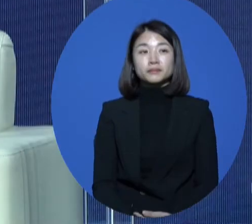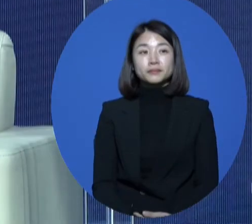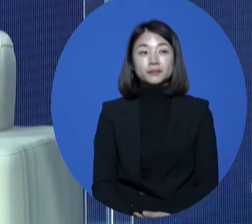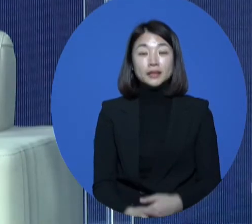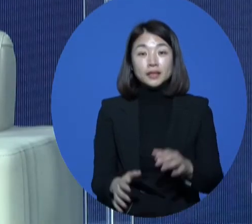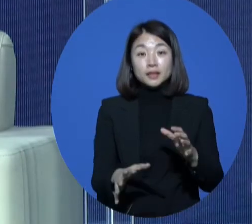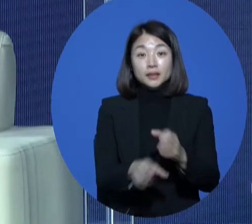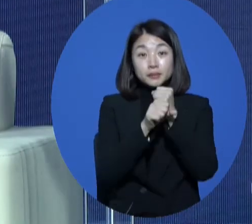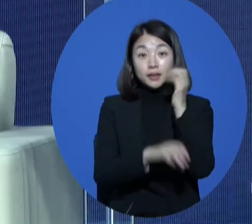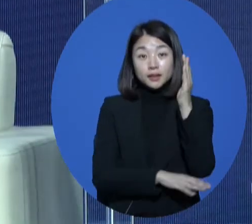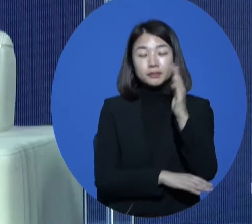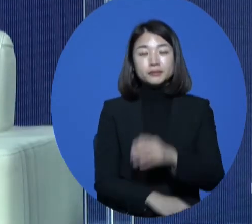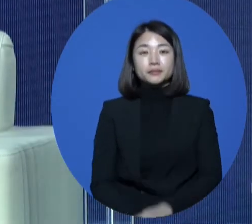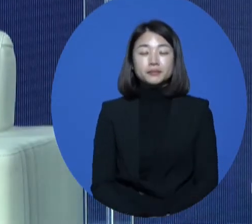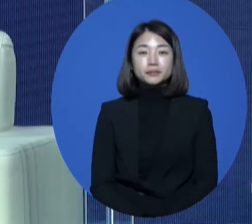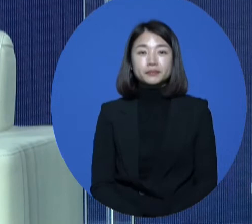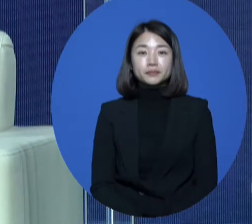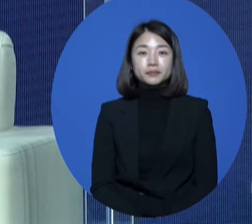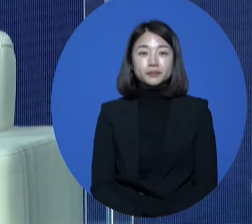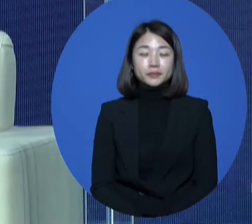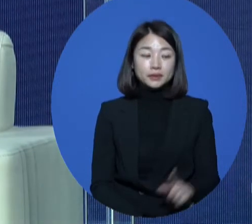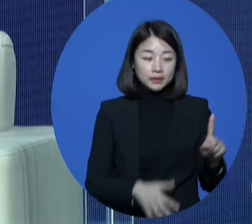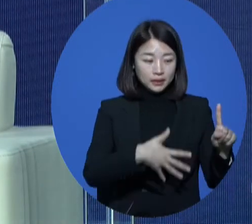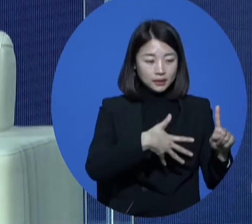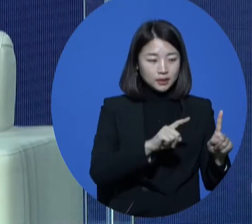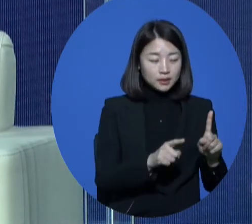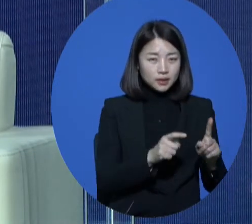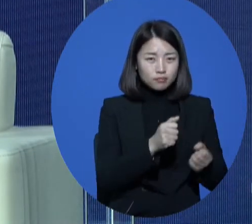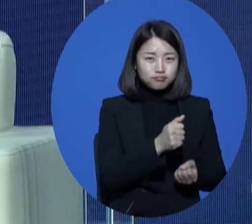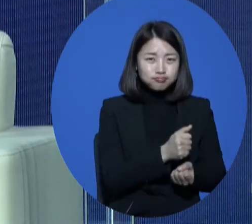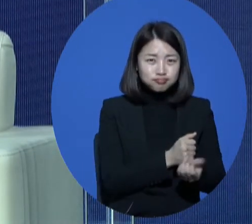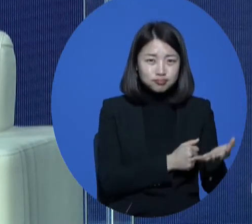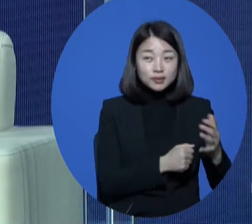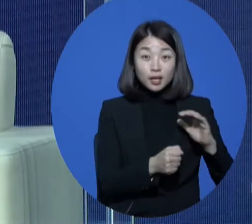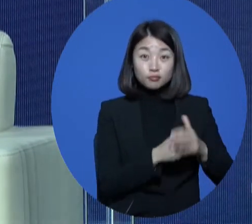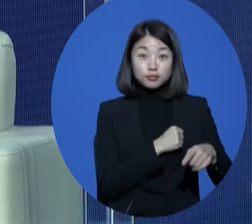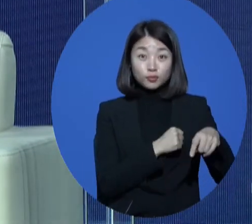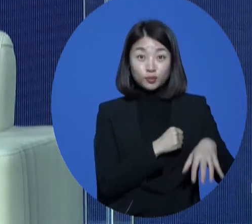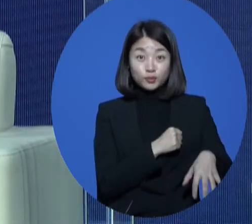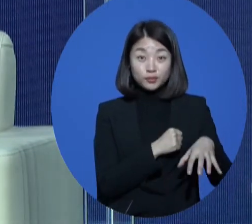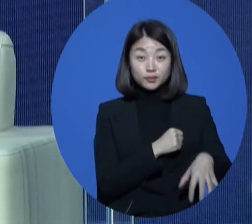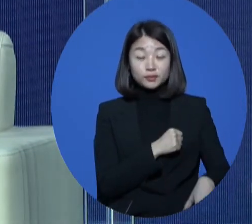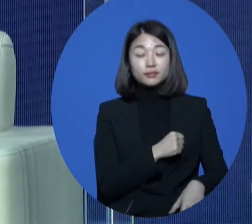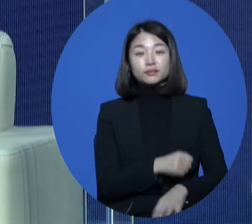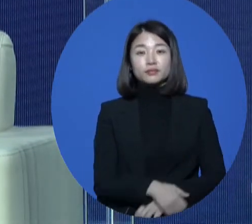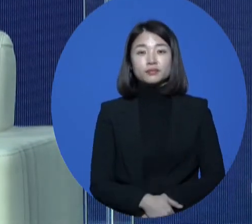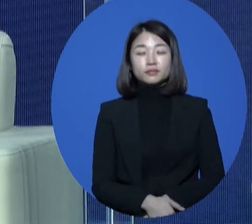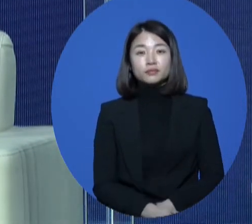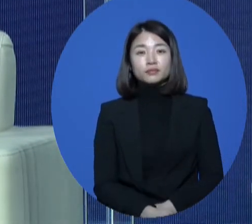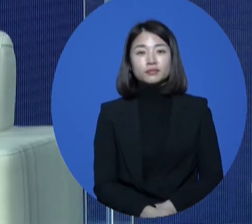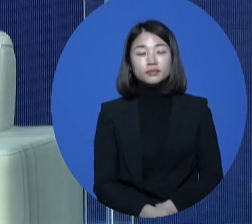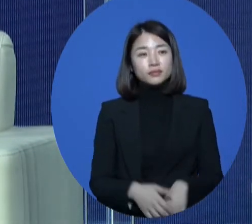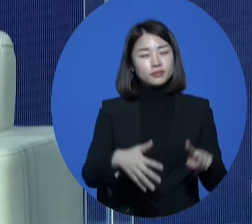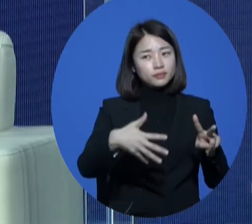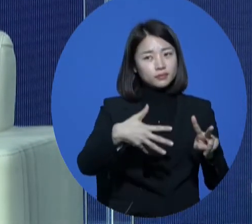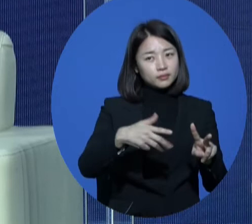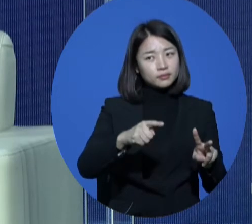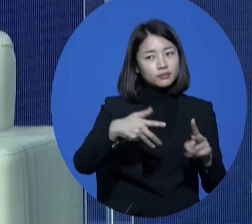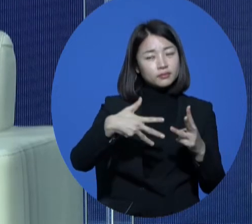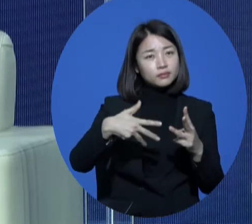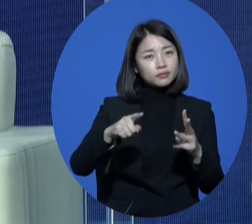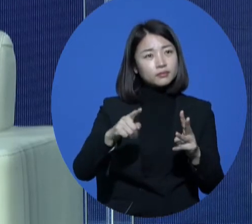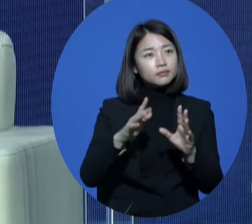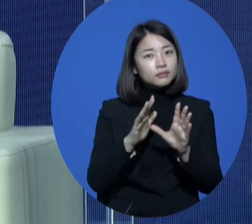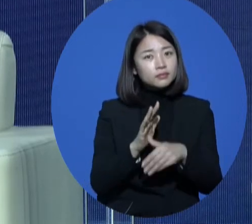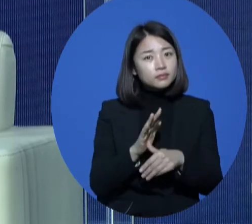요약해서 말씀드리면 1차 대유행 시기 대구에서 대유행 시기에 장애인 감염병 매뉴얼이 없었고 2, 3차 때는